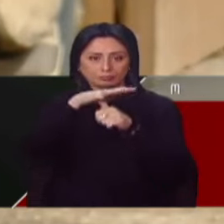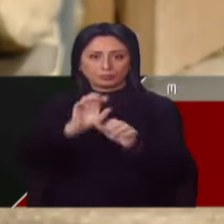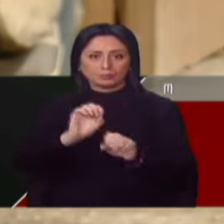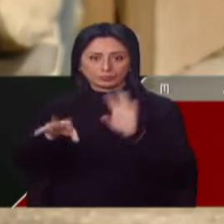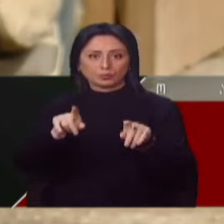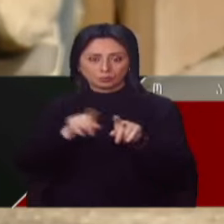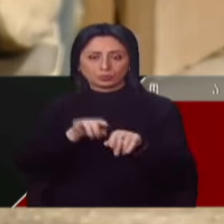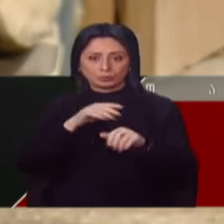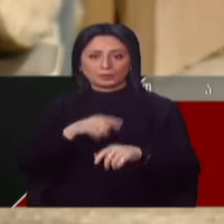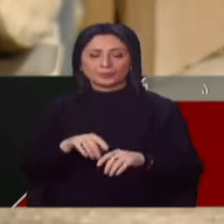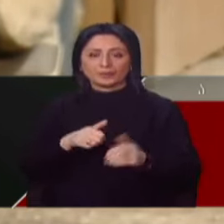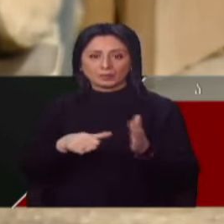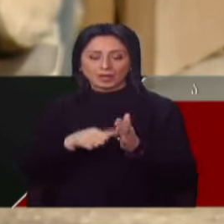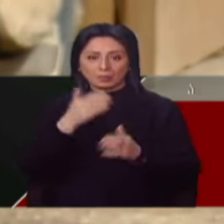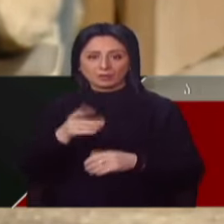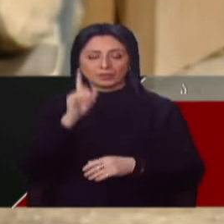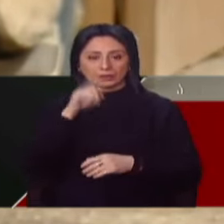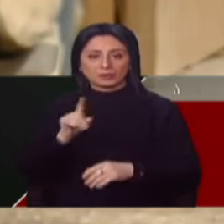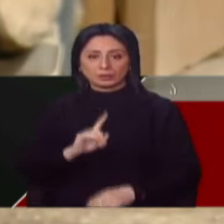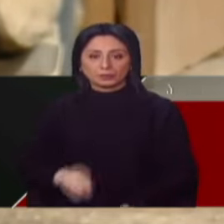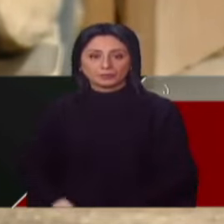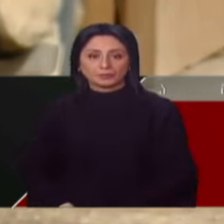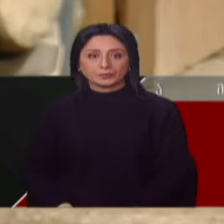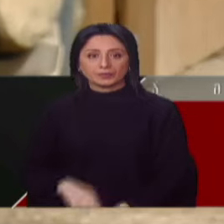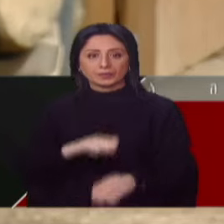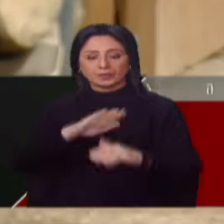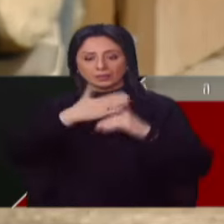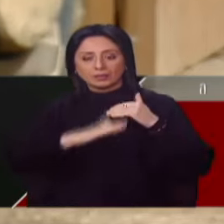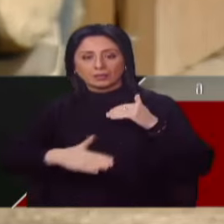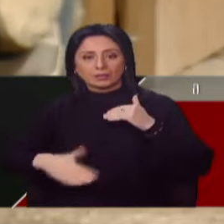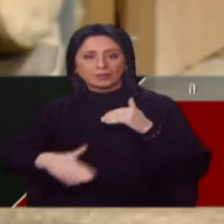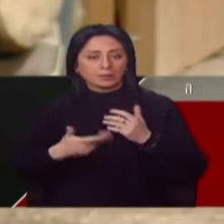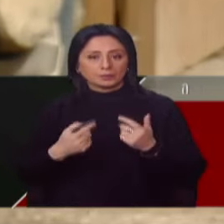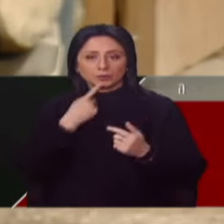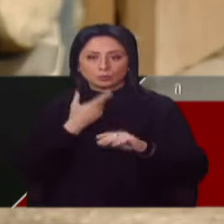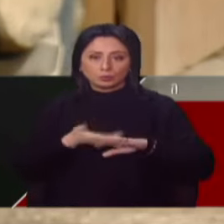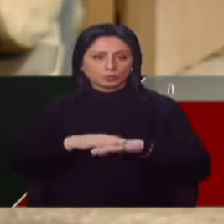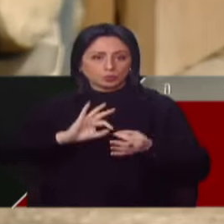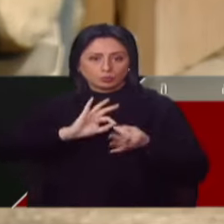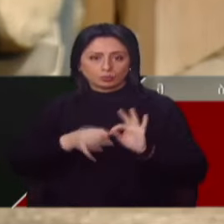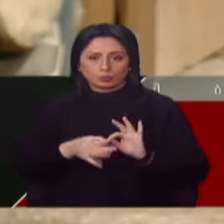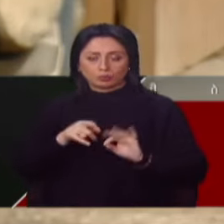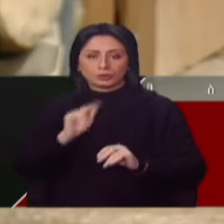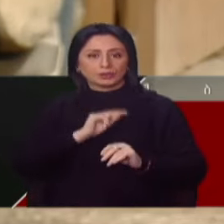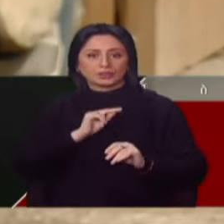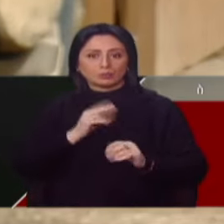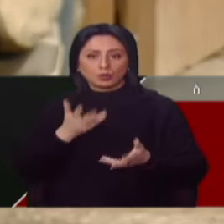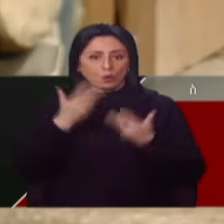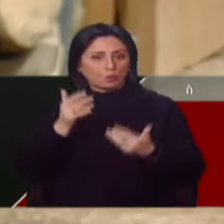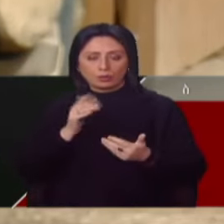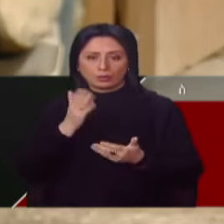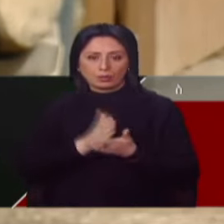კიდევაც, რომ მიეხმარონ მაშველებს, მოგეხსენებათ, რომ რელიეფი არ იძლევა იოლად სამუშაოებს სამუშაოების